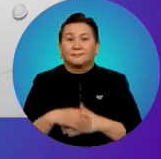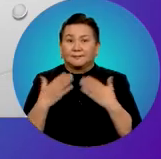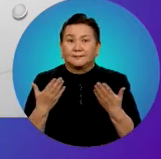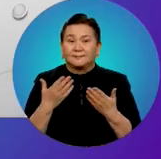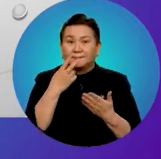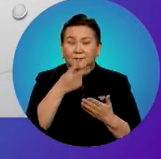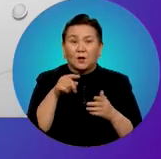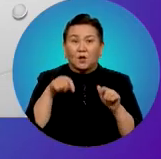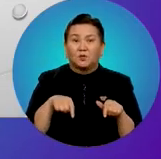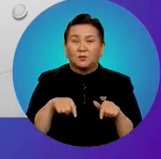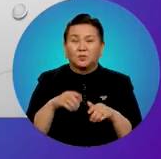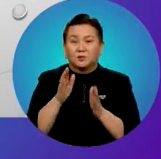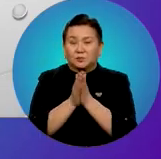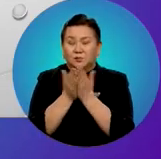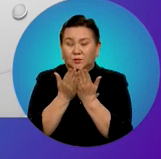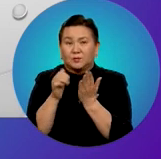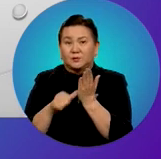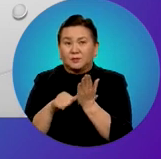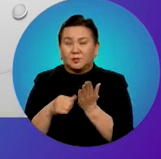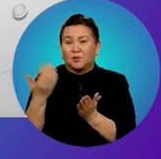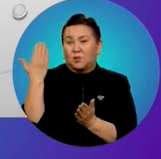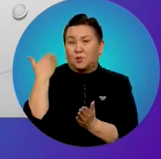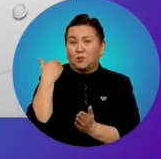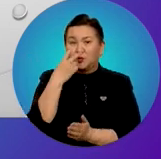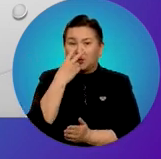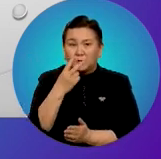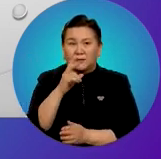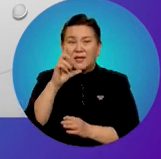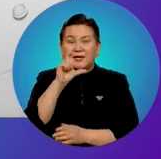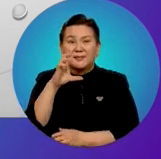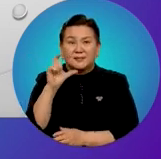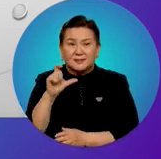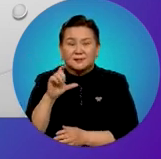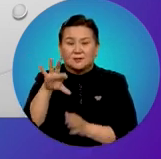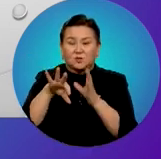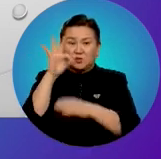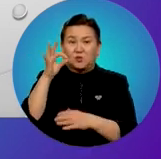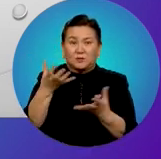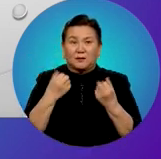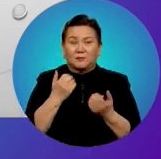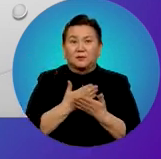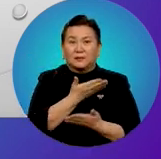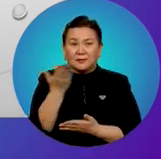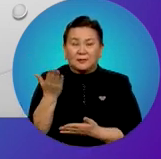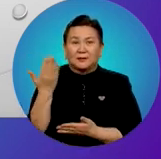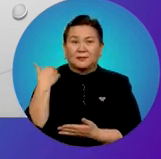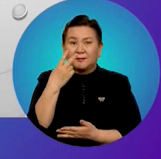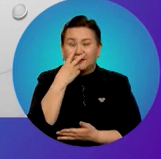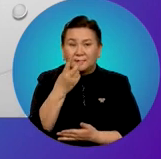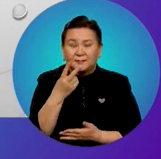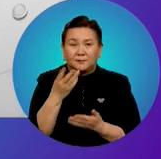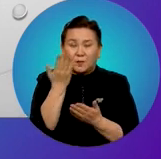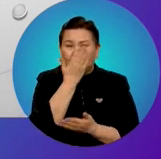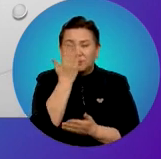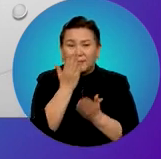За, зам нь сурхчгчтэр байгаа бидний өмнө үдсэн эсэний хэсгүүдийг бас сонгож авсан байна. Та бүхэн дэлгэцнээс хараа нүшлэхээр